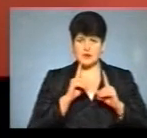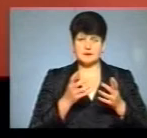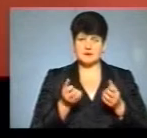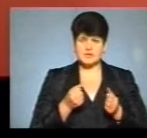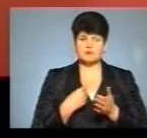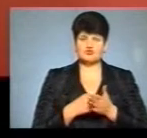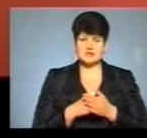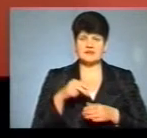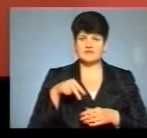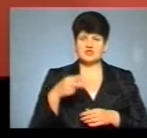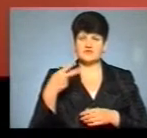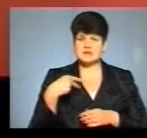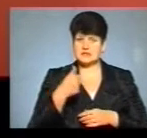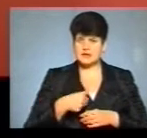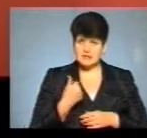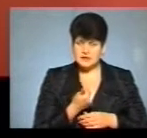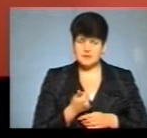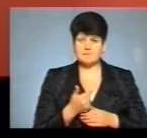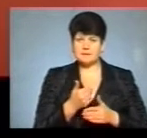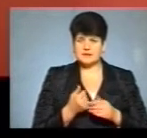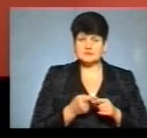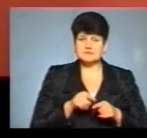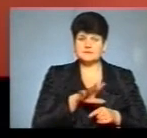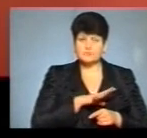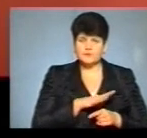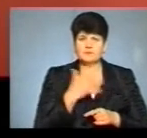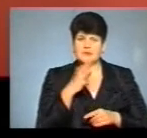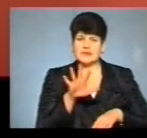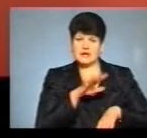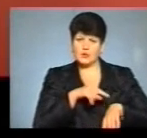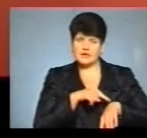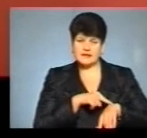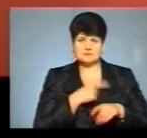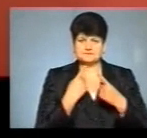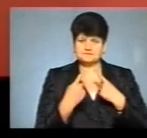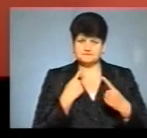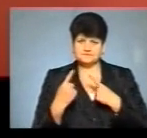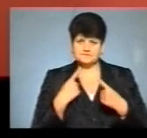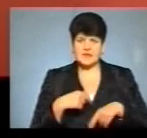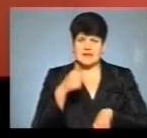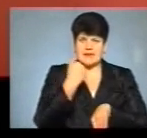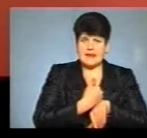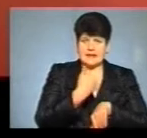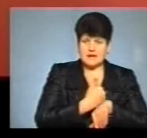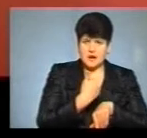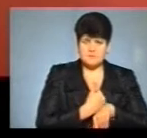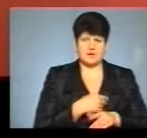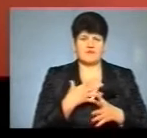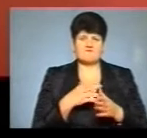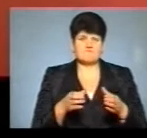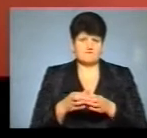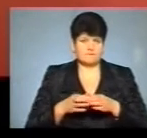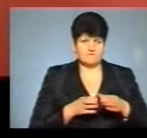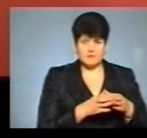на 2020 рік. Передували цьому п'ятигодинні перемовини між лідерами депутатських фракцій. Перший раз бюджет